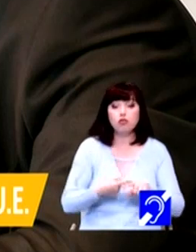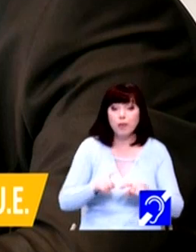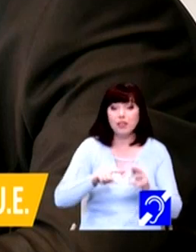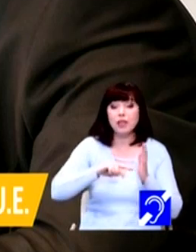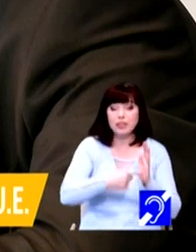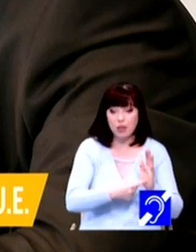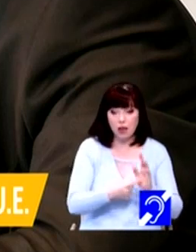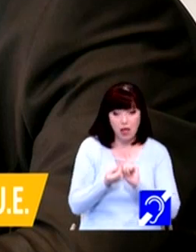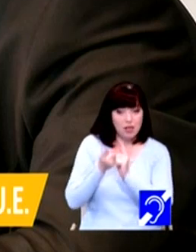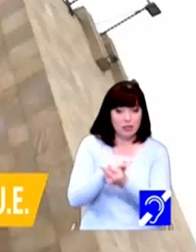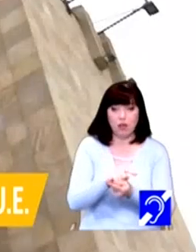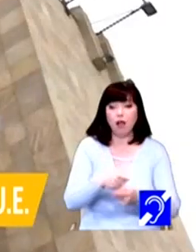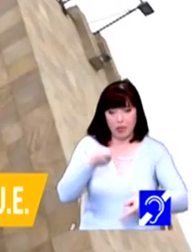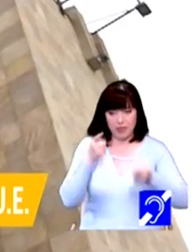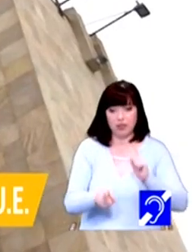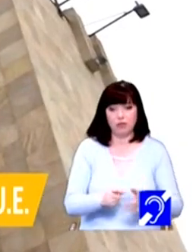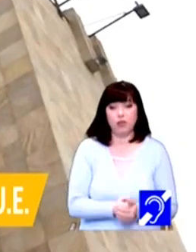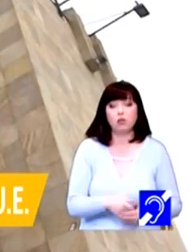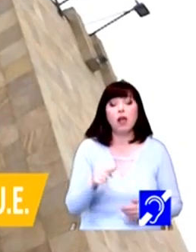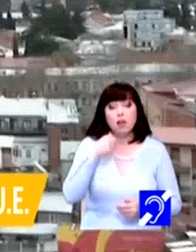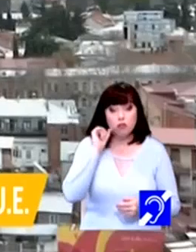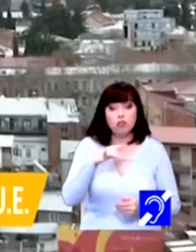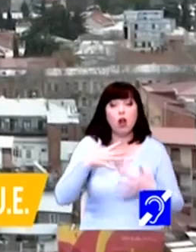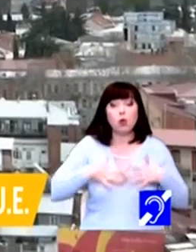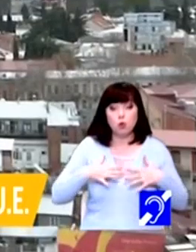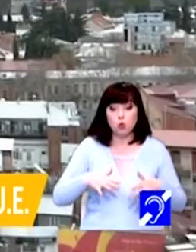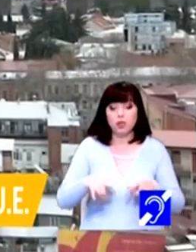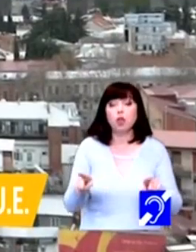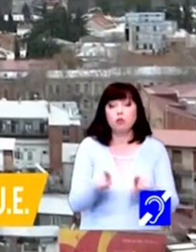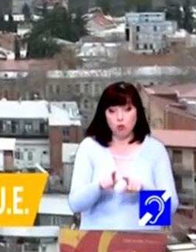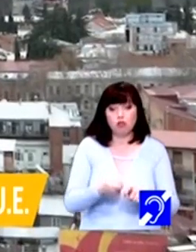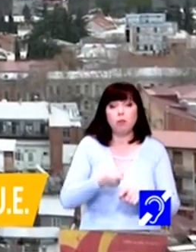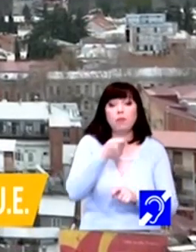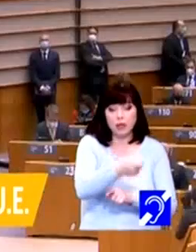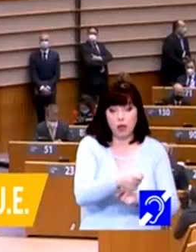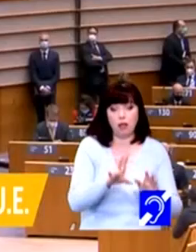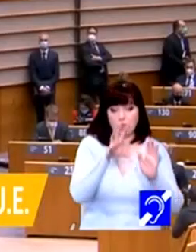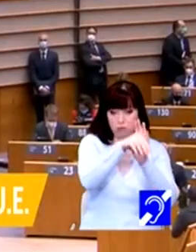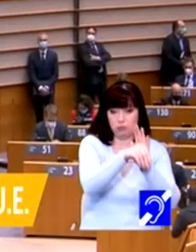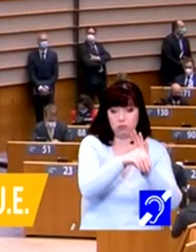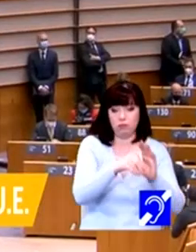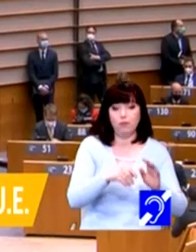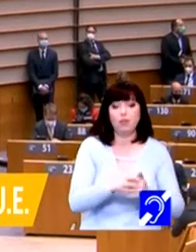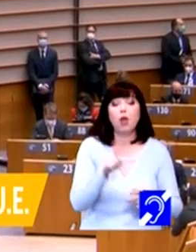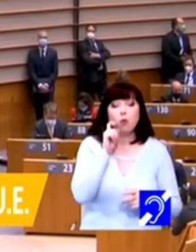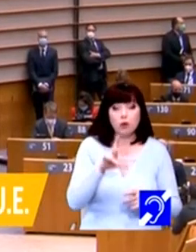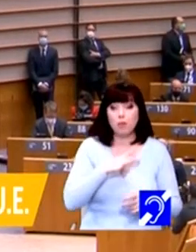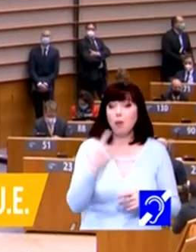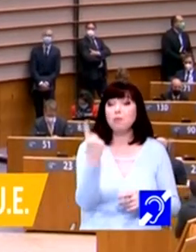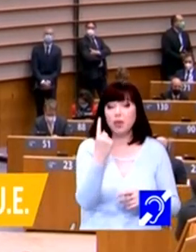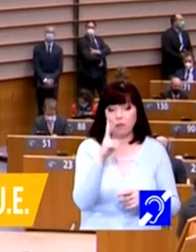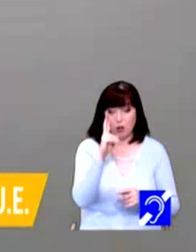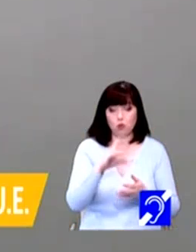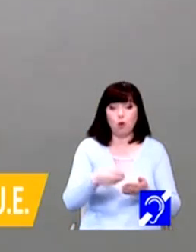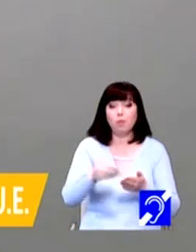scop să devină realitate. Ieri și Georgia a depus cererea de aderare la Uniunea Europeană. Ucraina a fost prima țară din zonă care